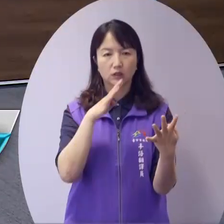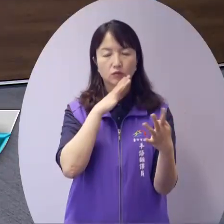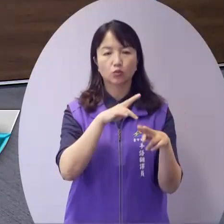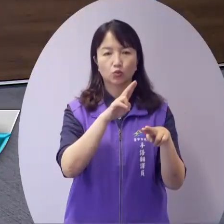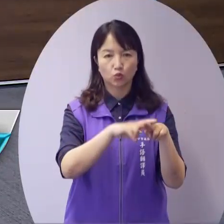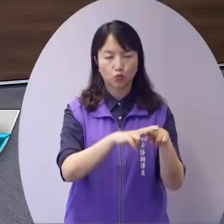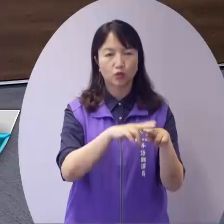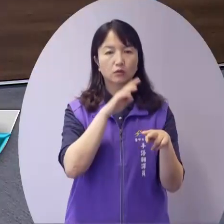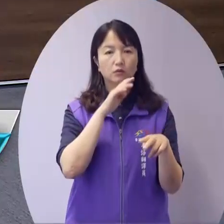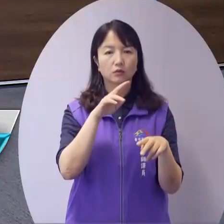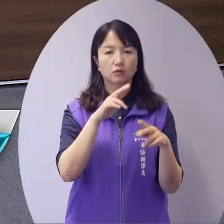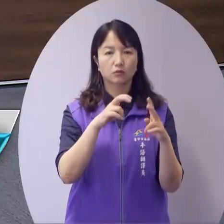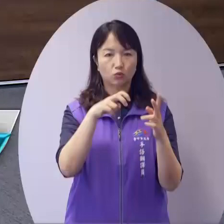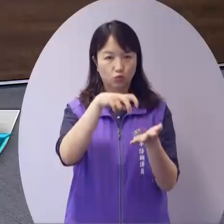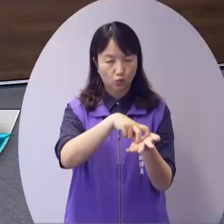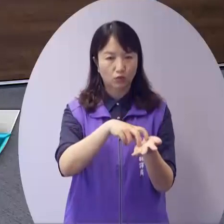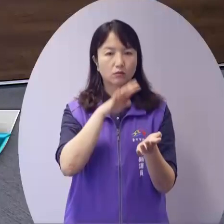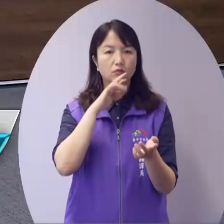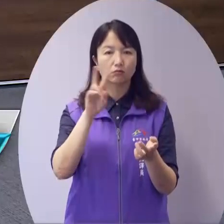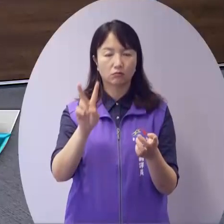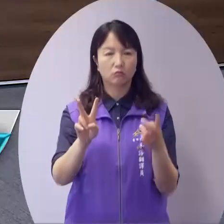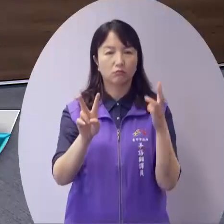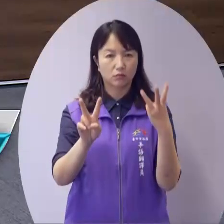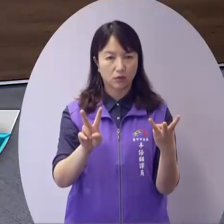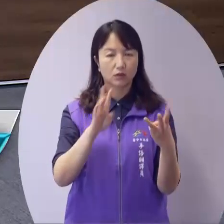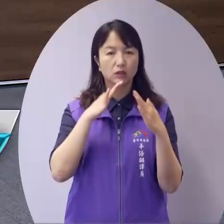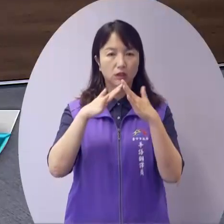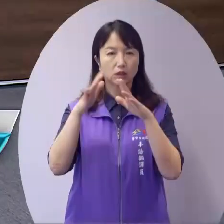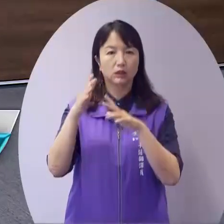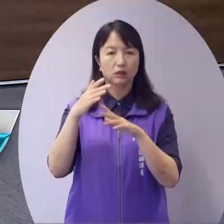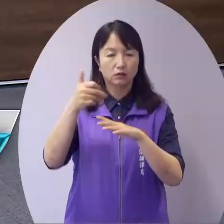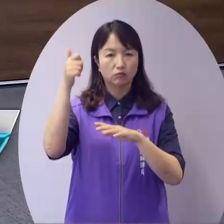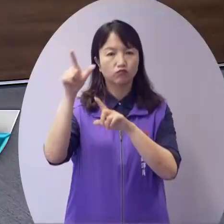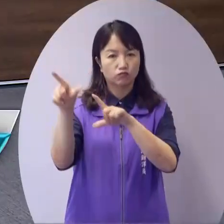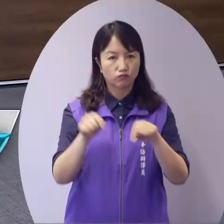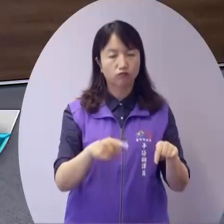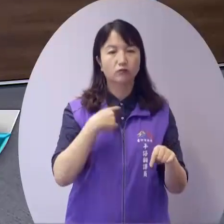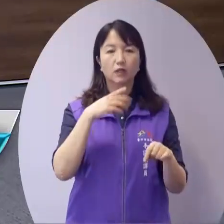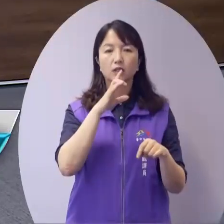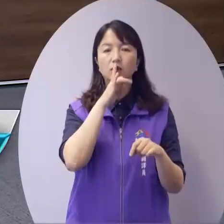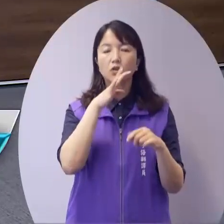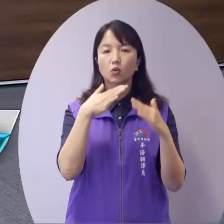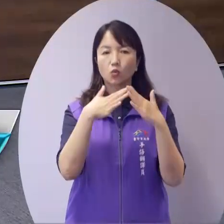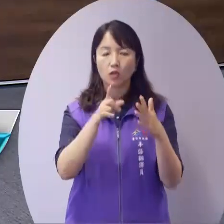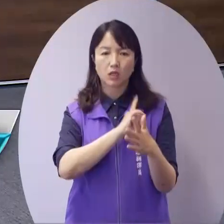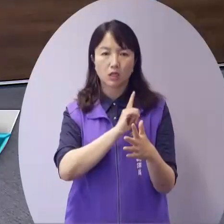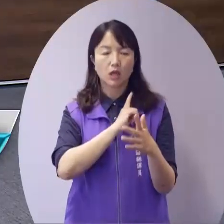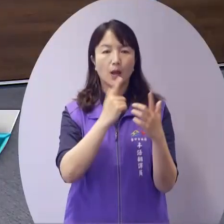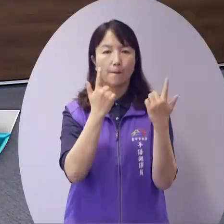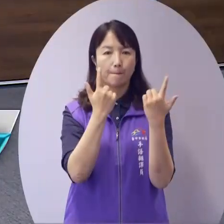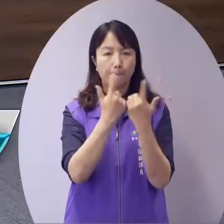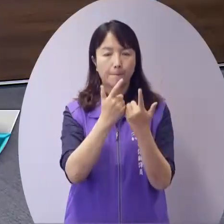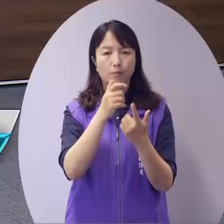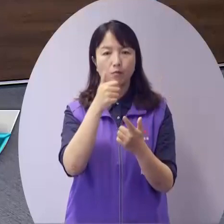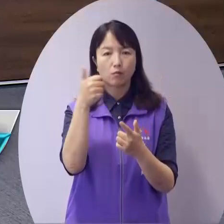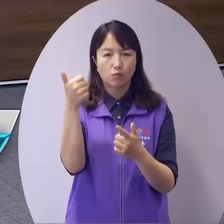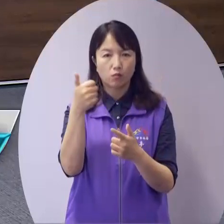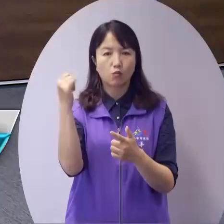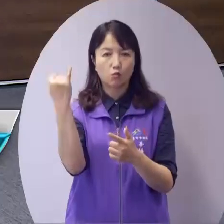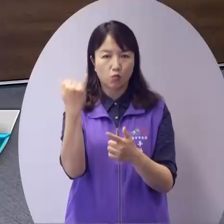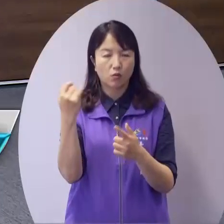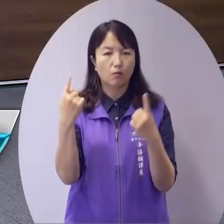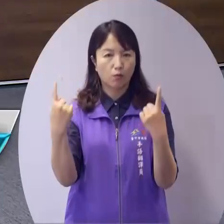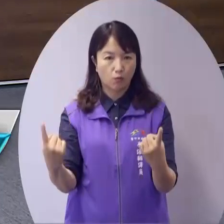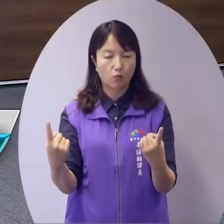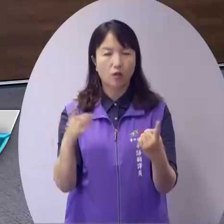合2:3，最新市长的指示原则，所以我们采用我们自己4楼的北侧的男厕女厕各一